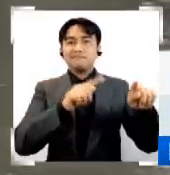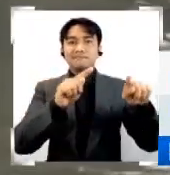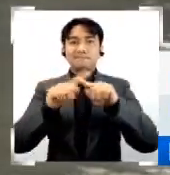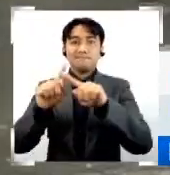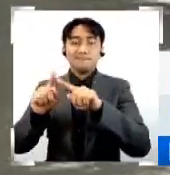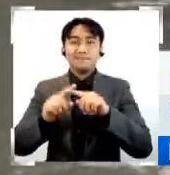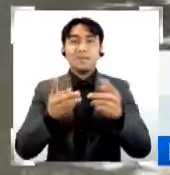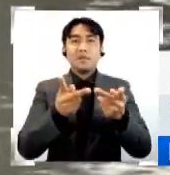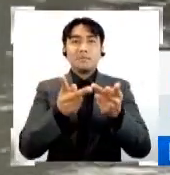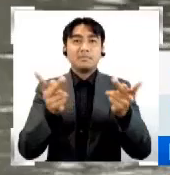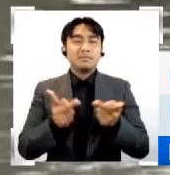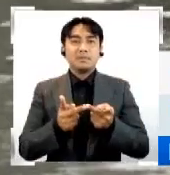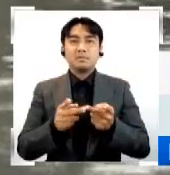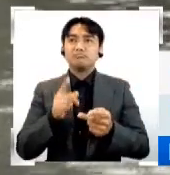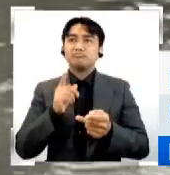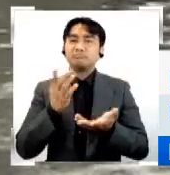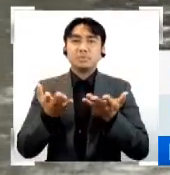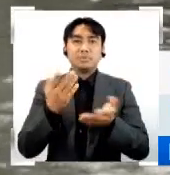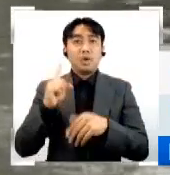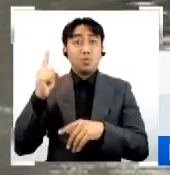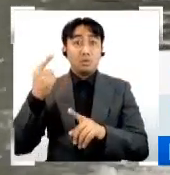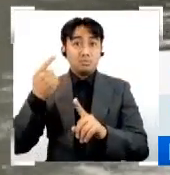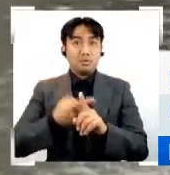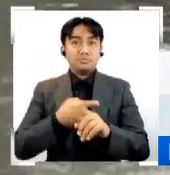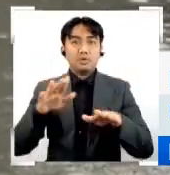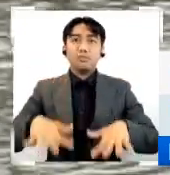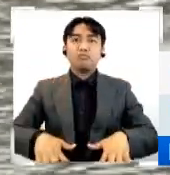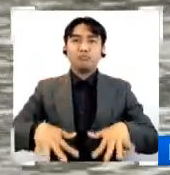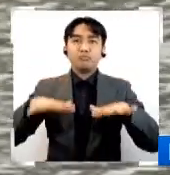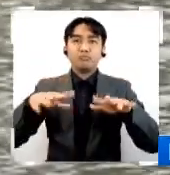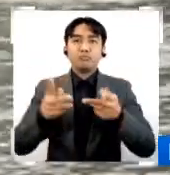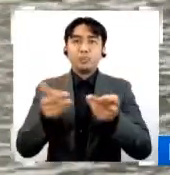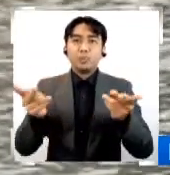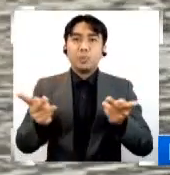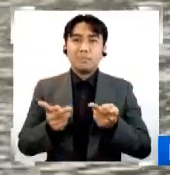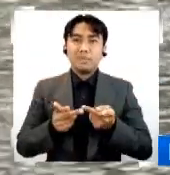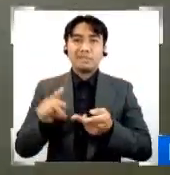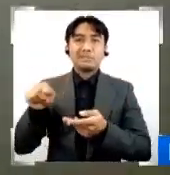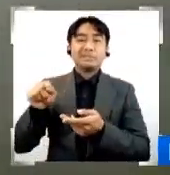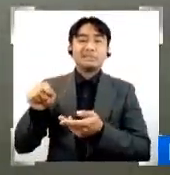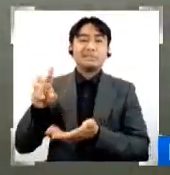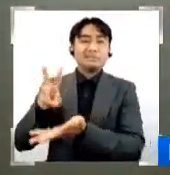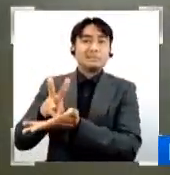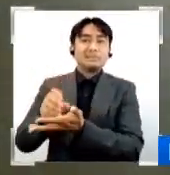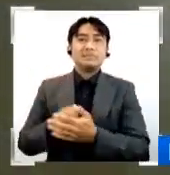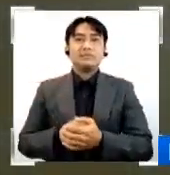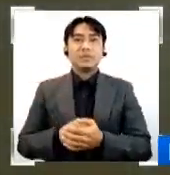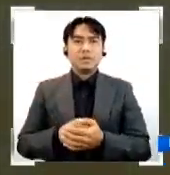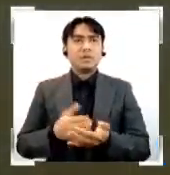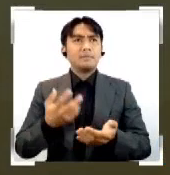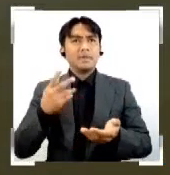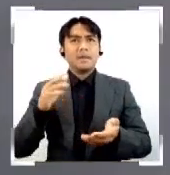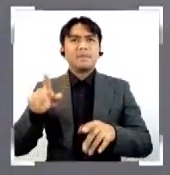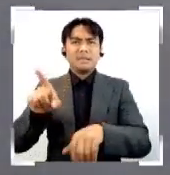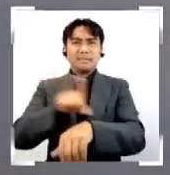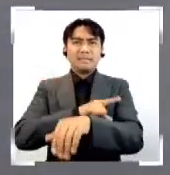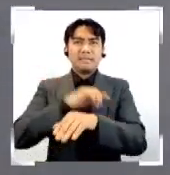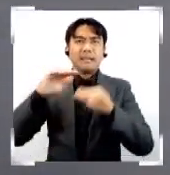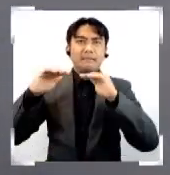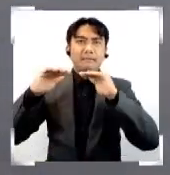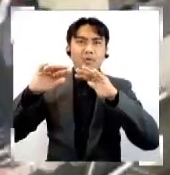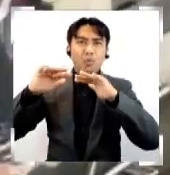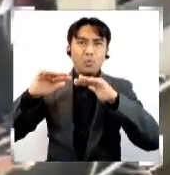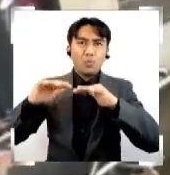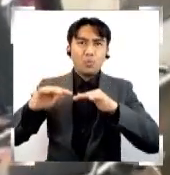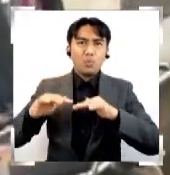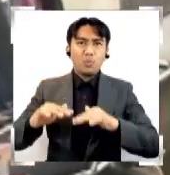raw na isang buwan pa ang itagal ng baha sa lungsod. Matagal na, ngayon, magsasubside na yun. Honestly talaga, late kasi yun eh. Yung tubig na